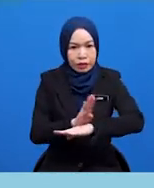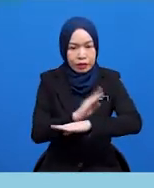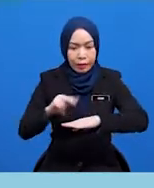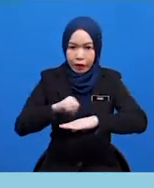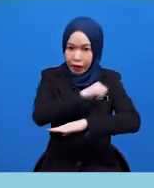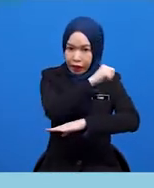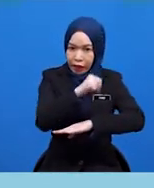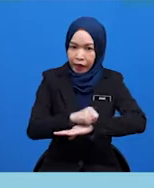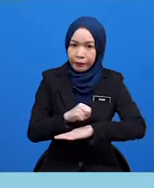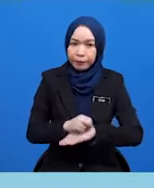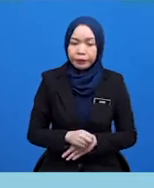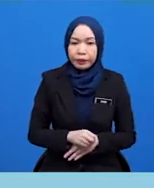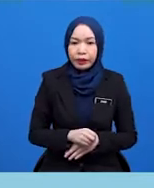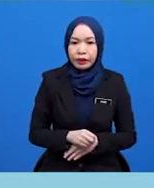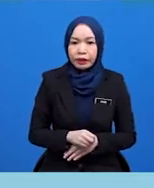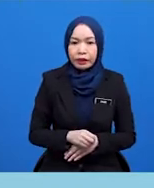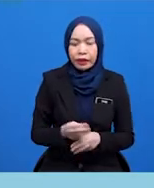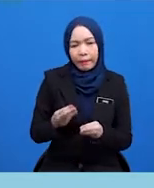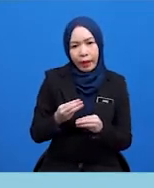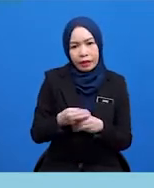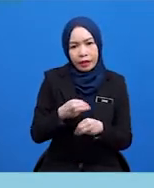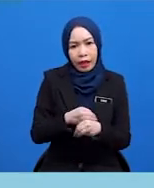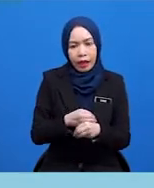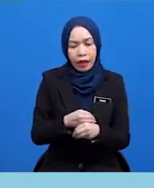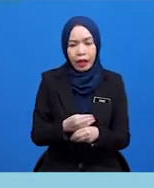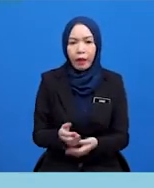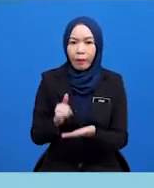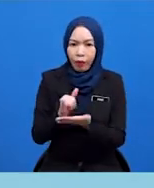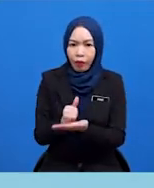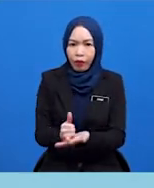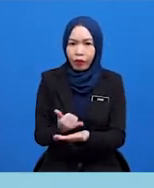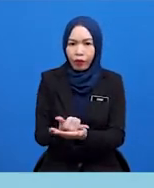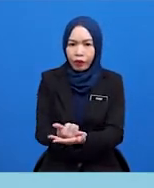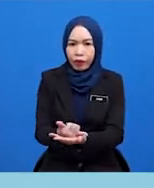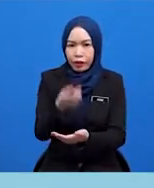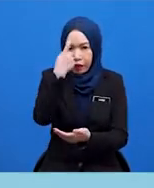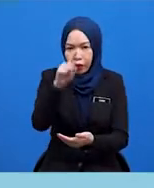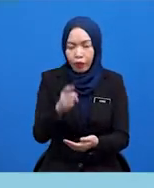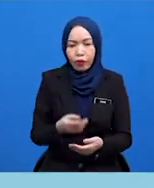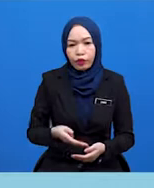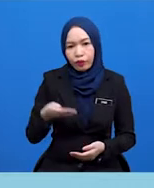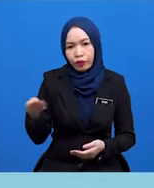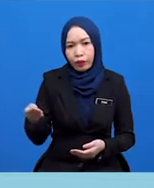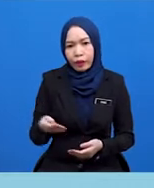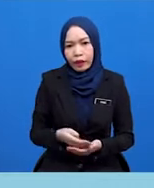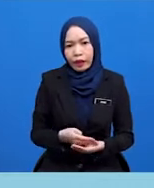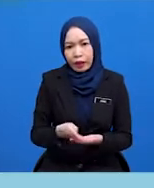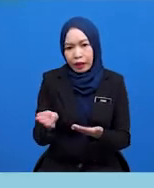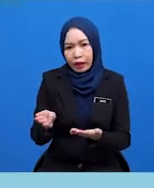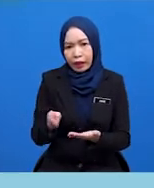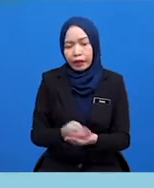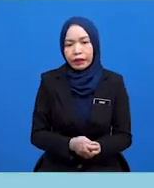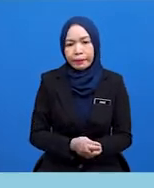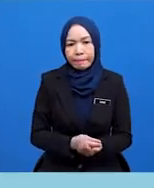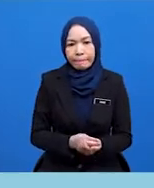terutamanya menghadapi masalah modal untuk membeli input-input pertanian moden seperti